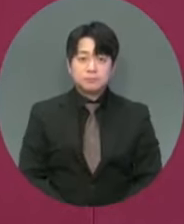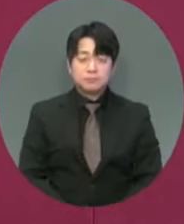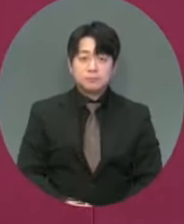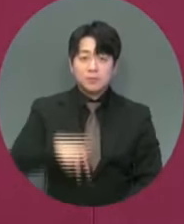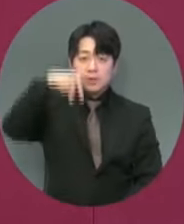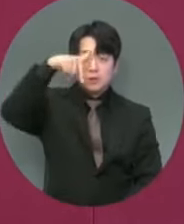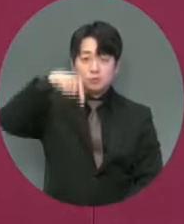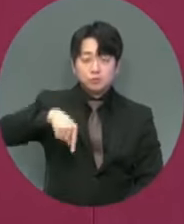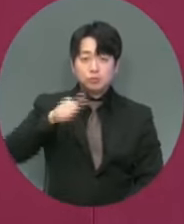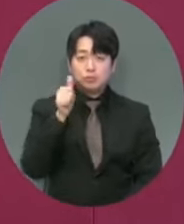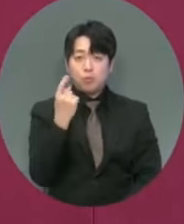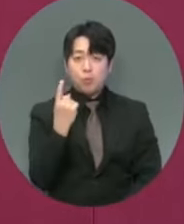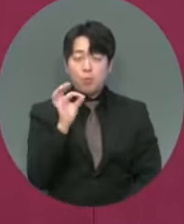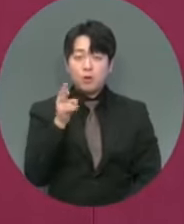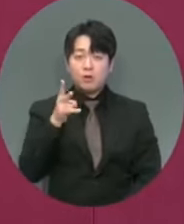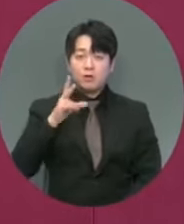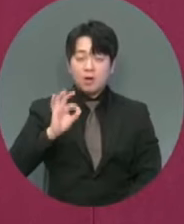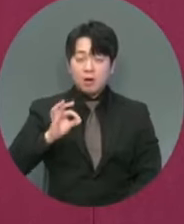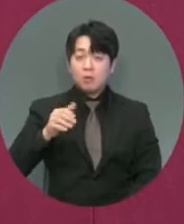주호영 의원,